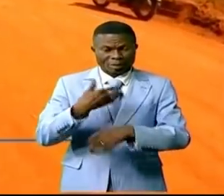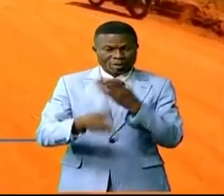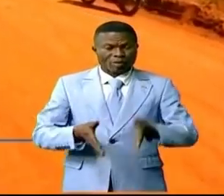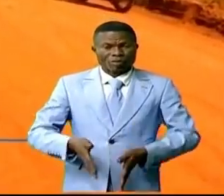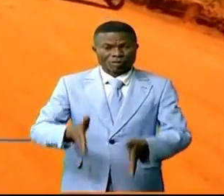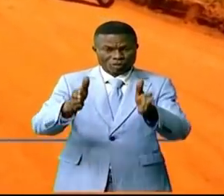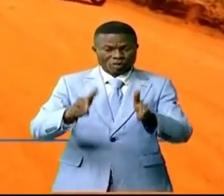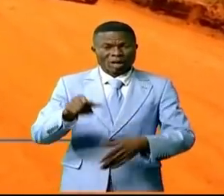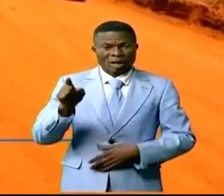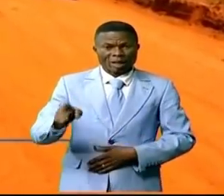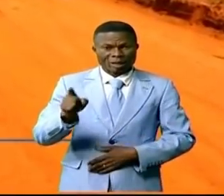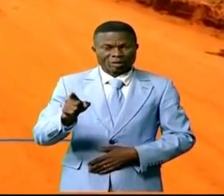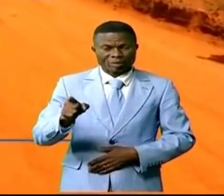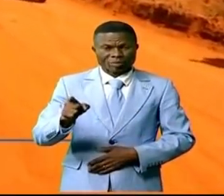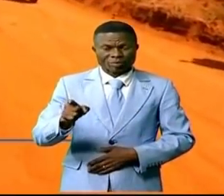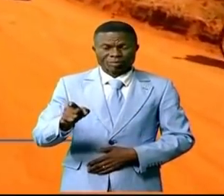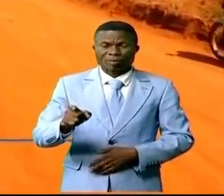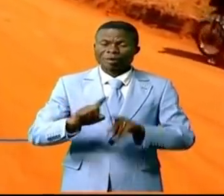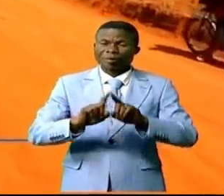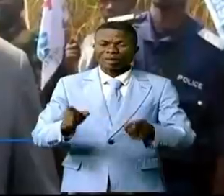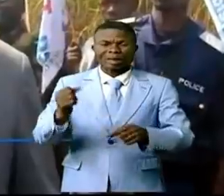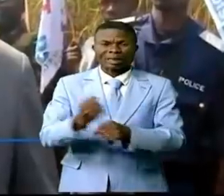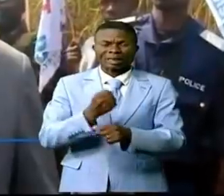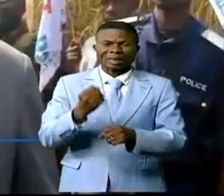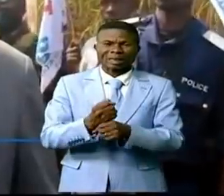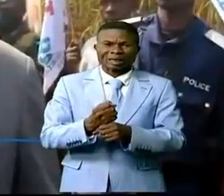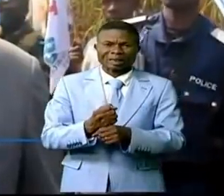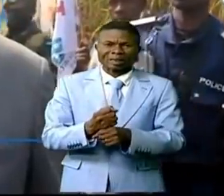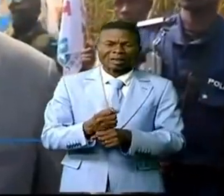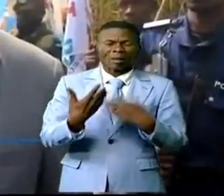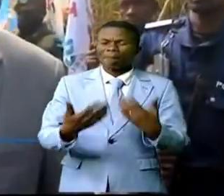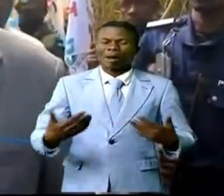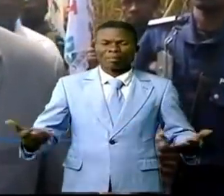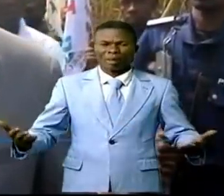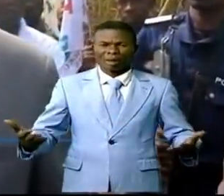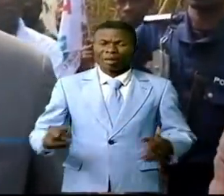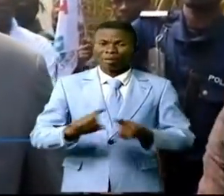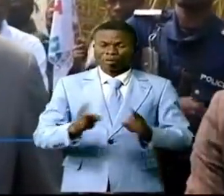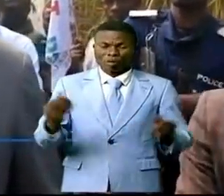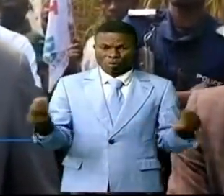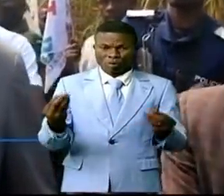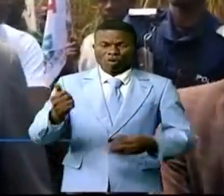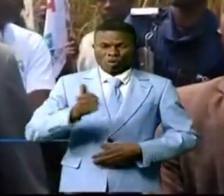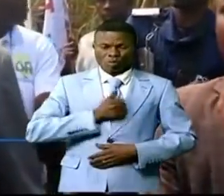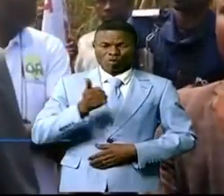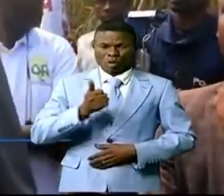tronçons Tshikui-Ngandajika, c'est un travail inutile. Voilà pourquoi